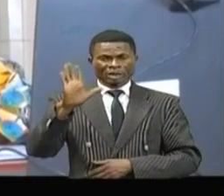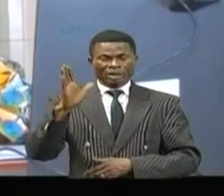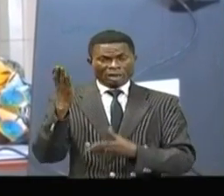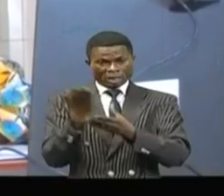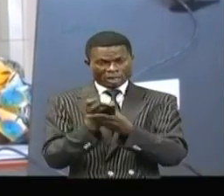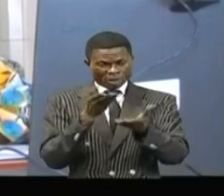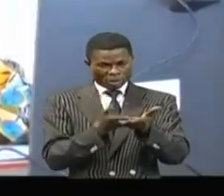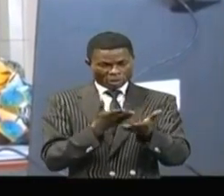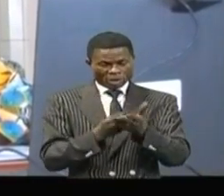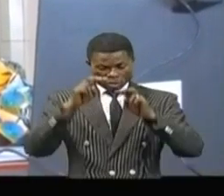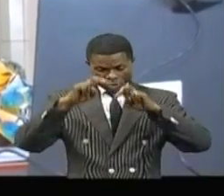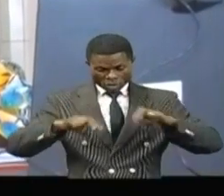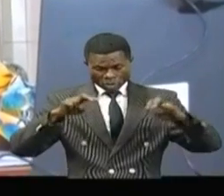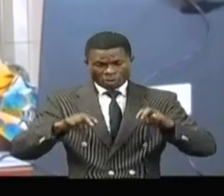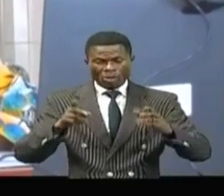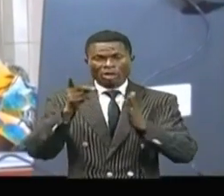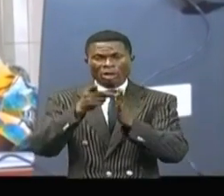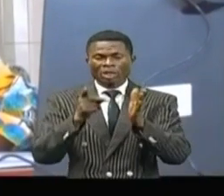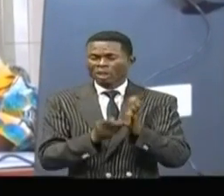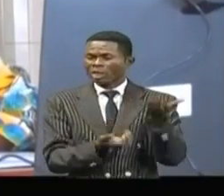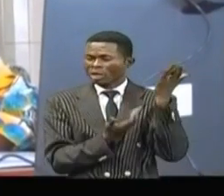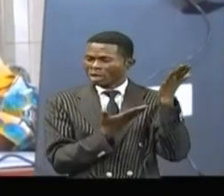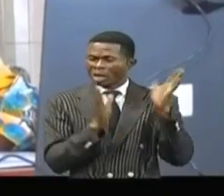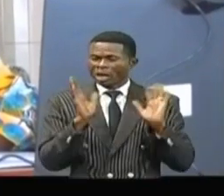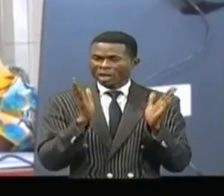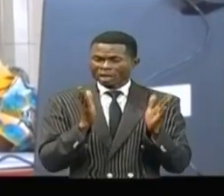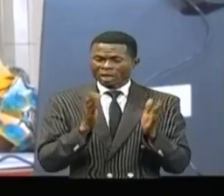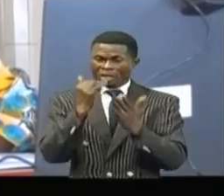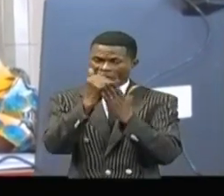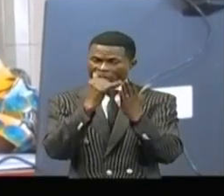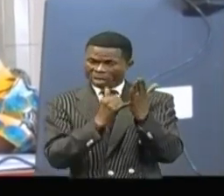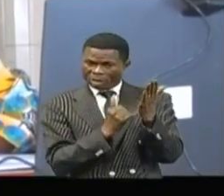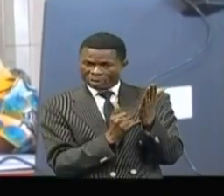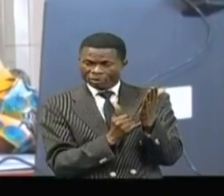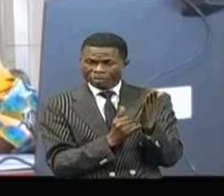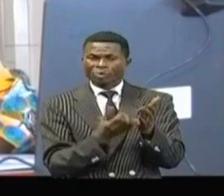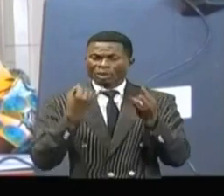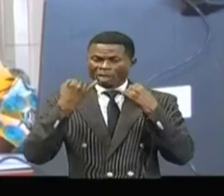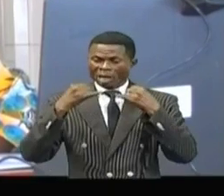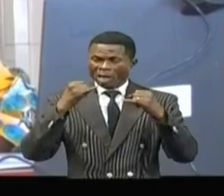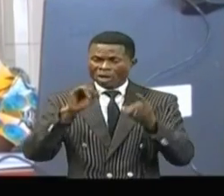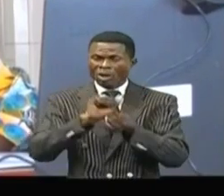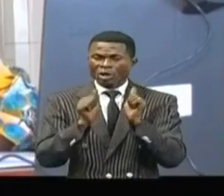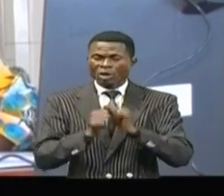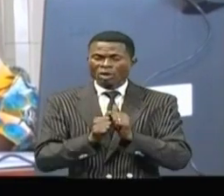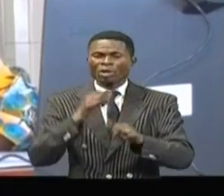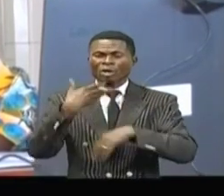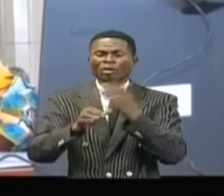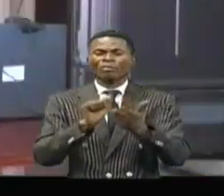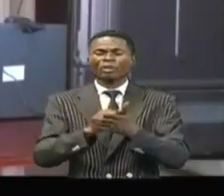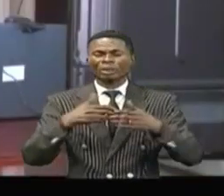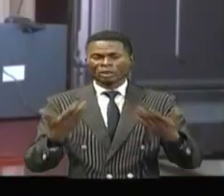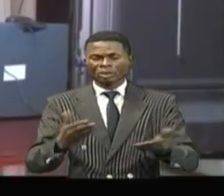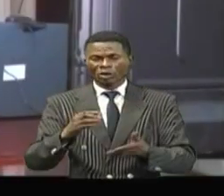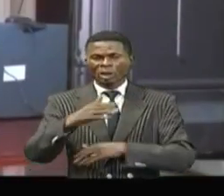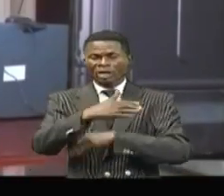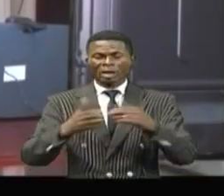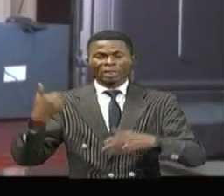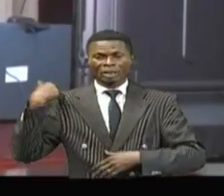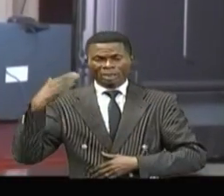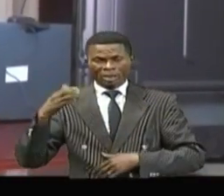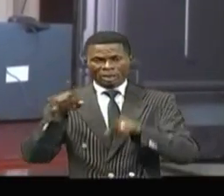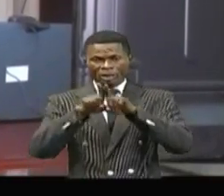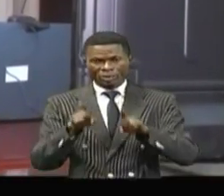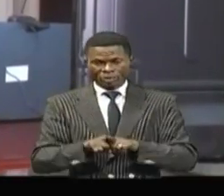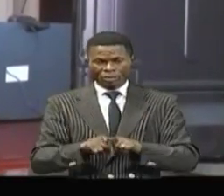documents analysent les principaux facteurs de risque identifiés, renseignent sur comment ils affectent les finances publiques et ce,